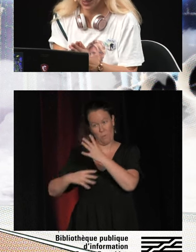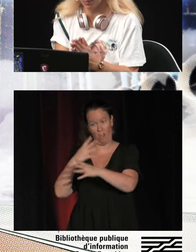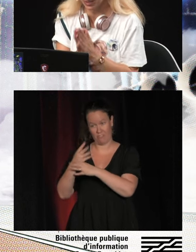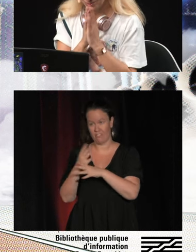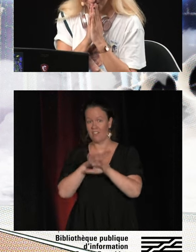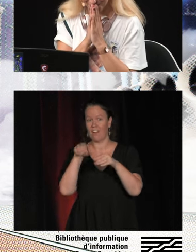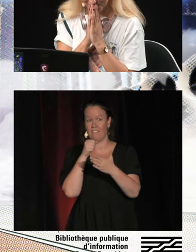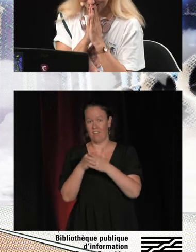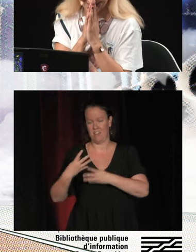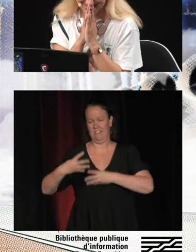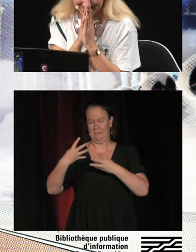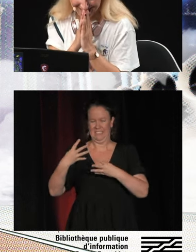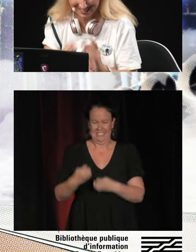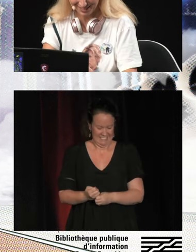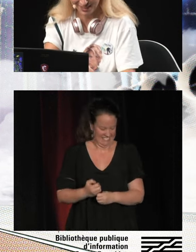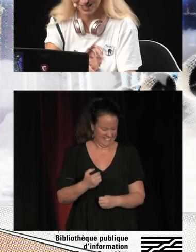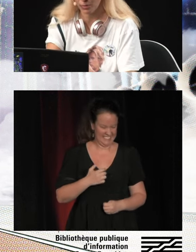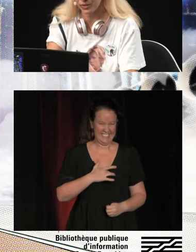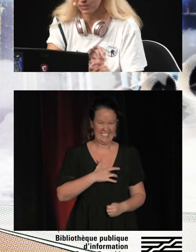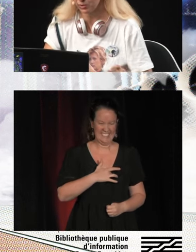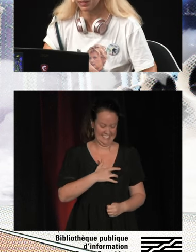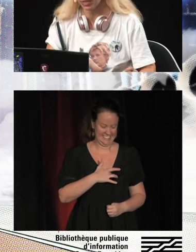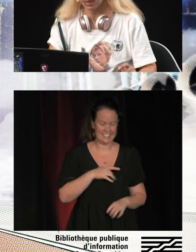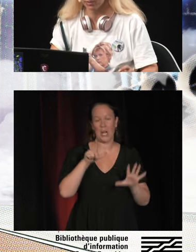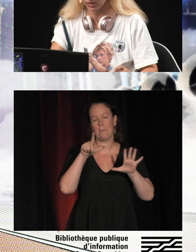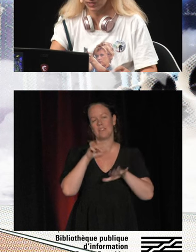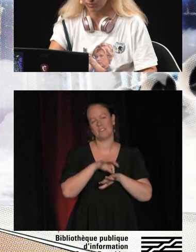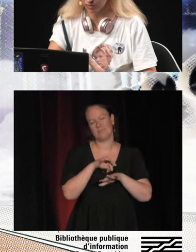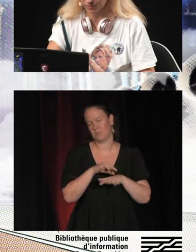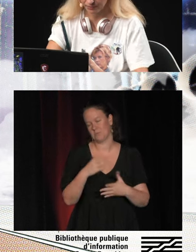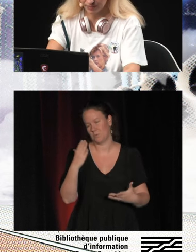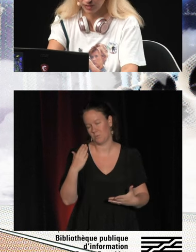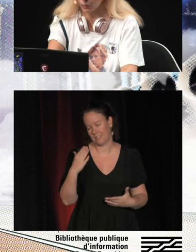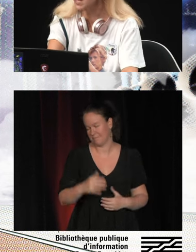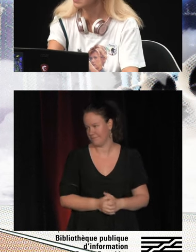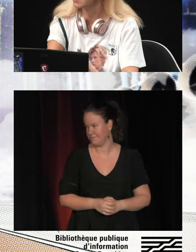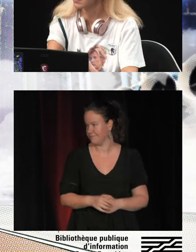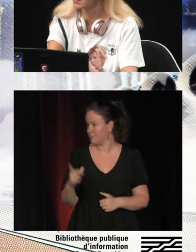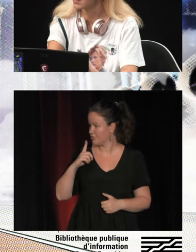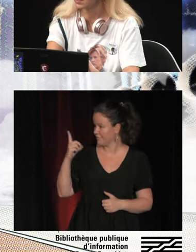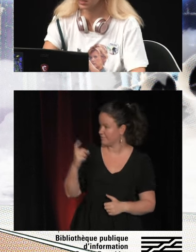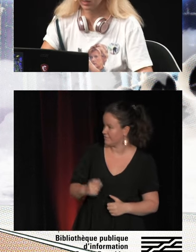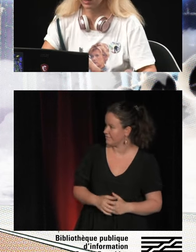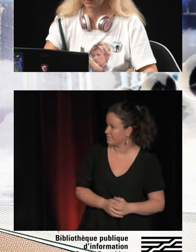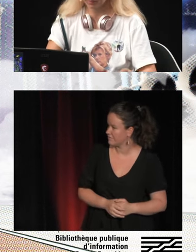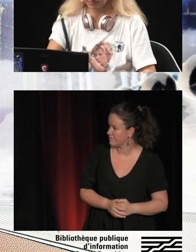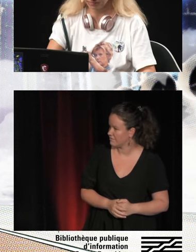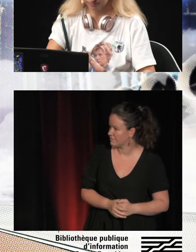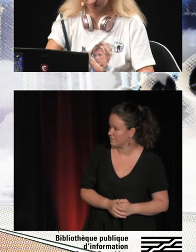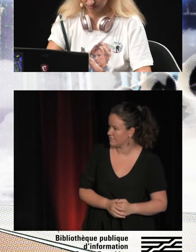Ce sera l'occasion. Ça me brise le cœur de... Non mais en 7 minutes, il va peut-être bien me falloir ça pour... Oui ?